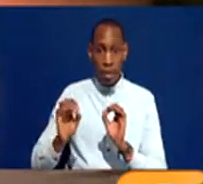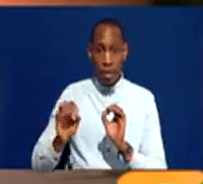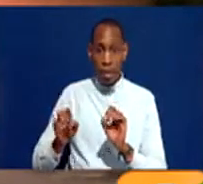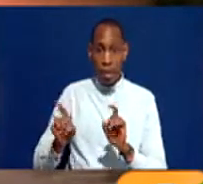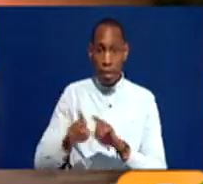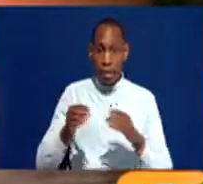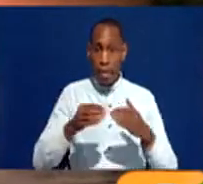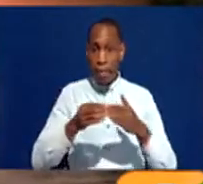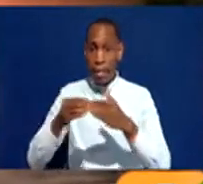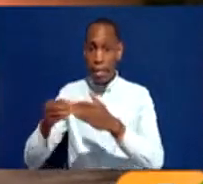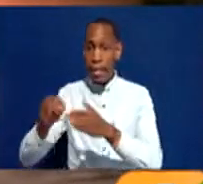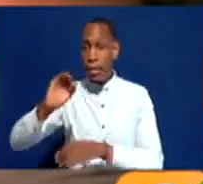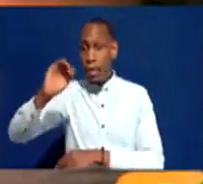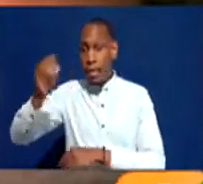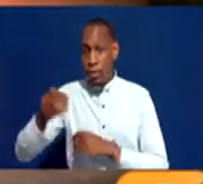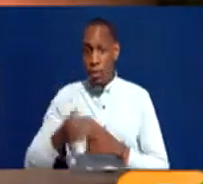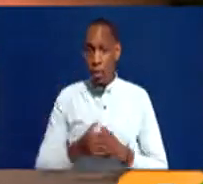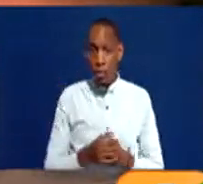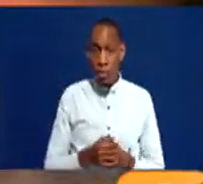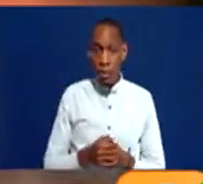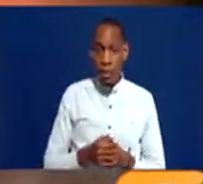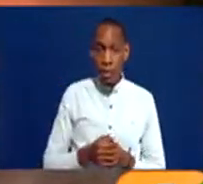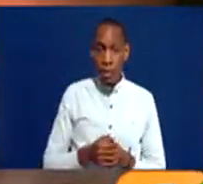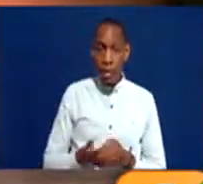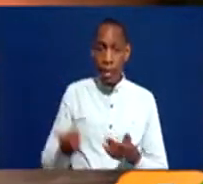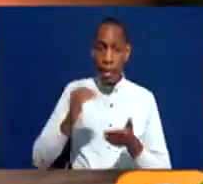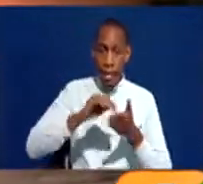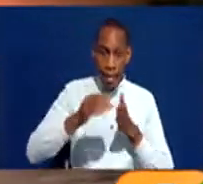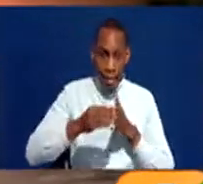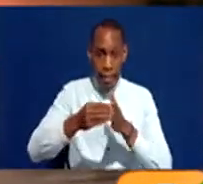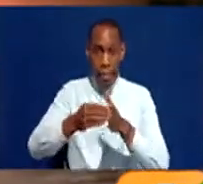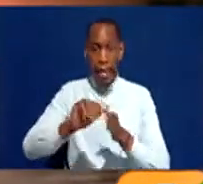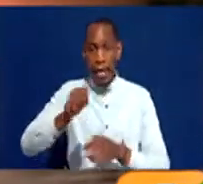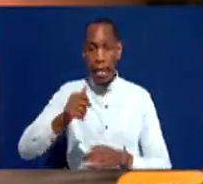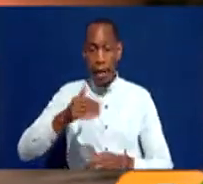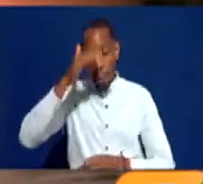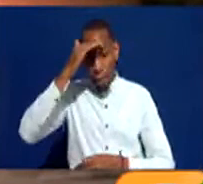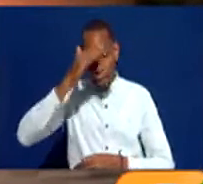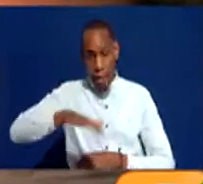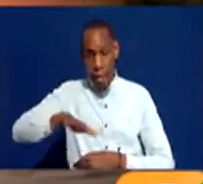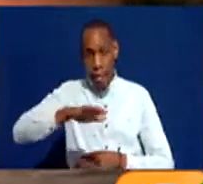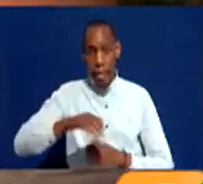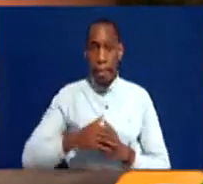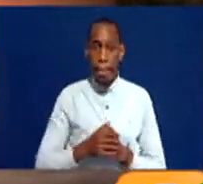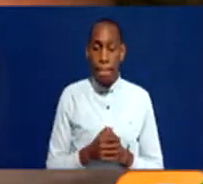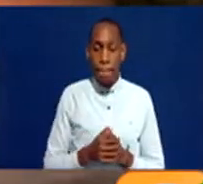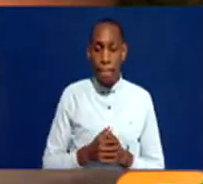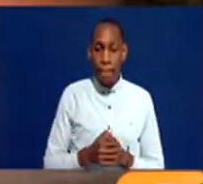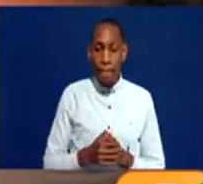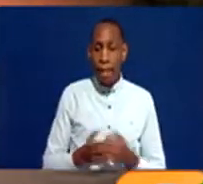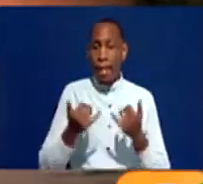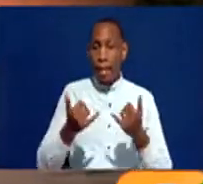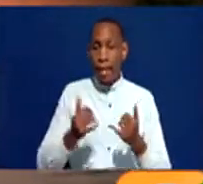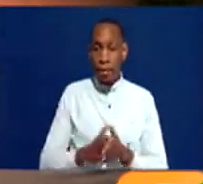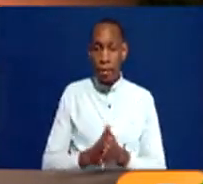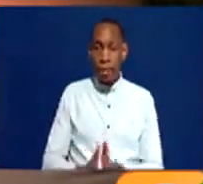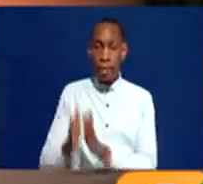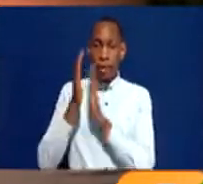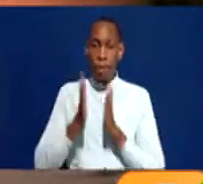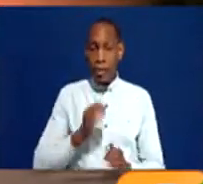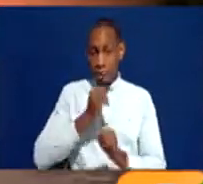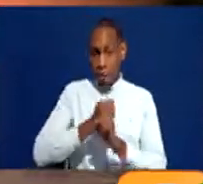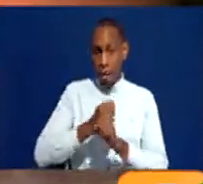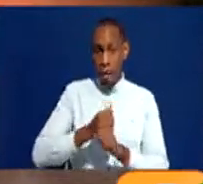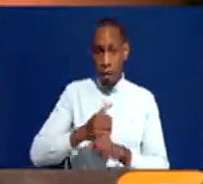alinipeleka hadi town, akanipeleka tena klabu ingine. Hapo ndio bouncer mwenye anafanya kwa